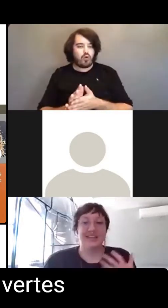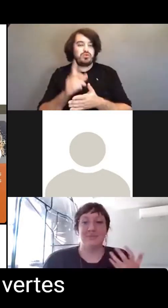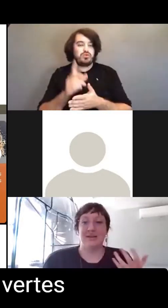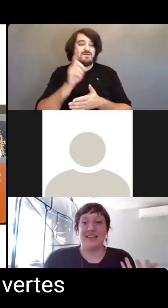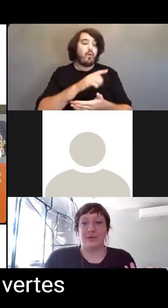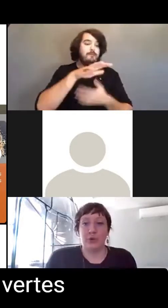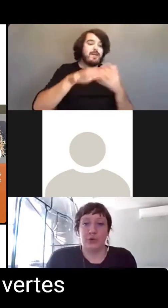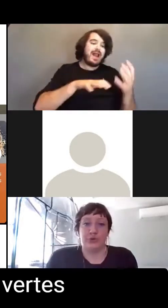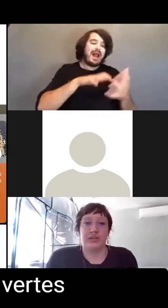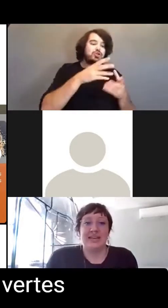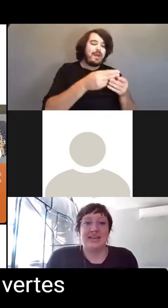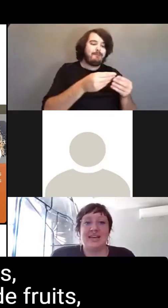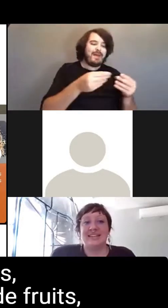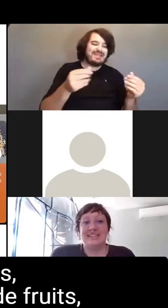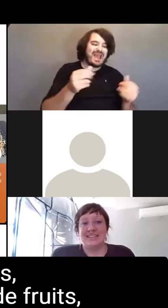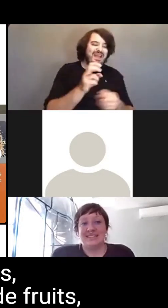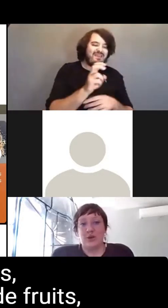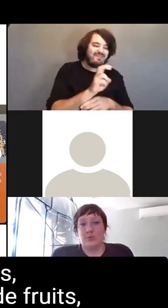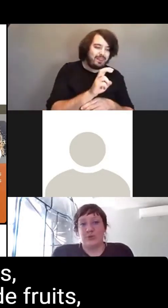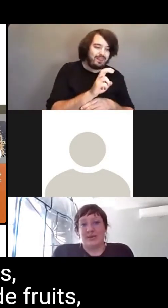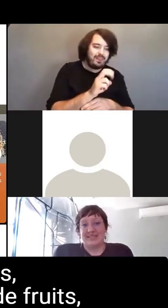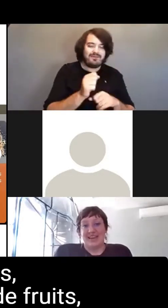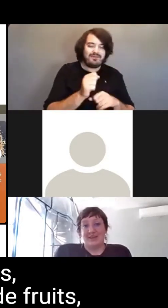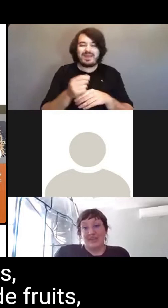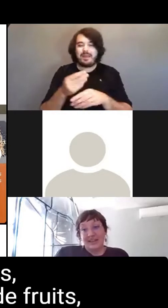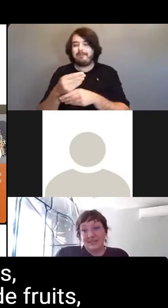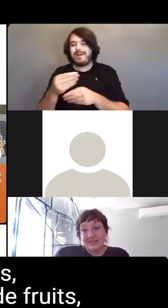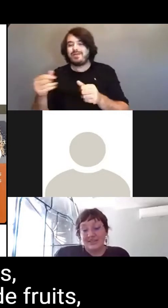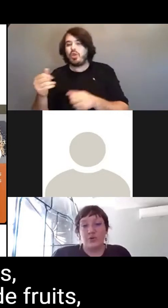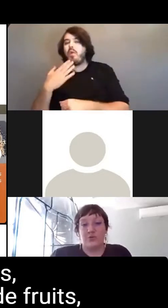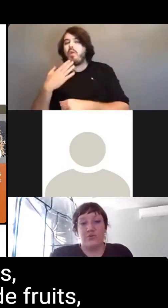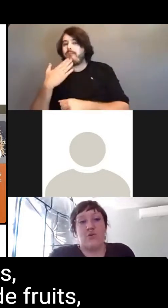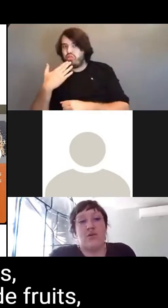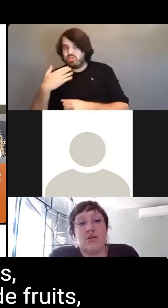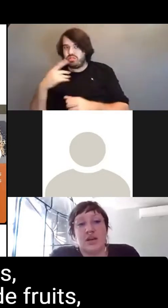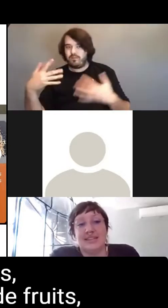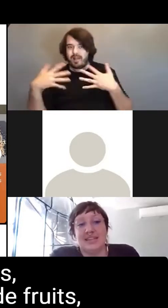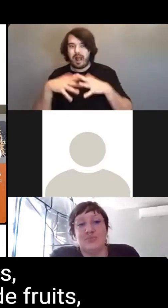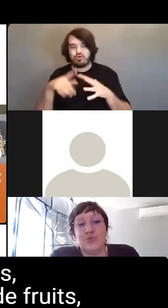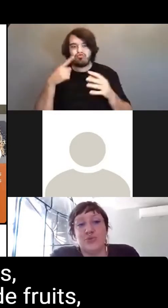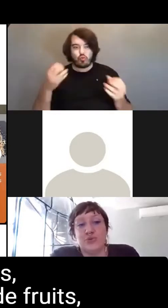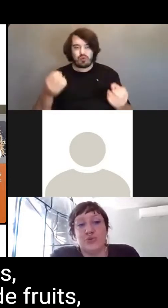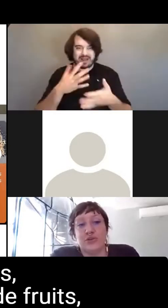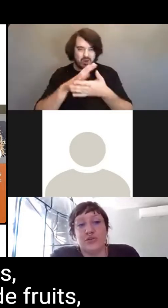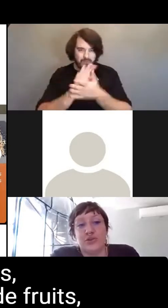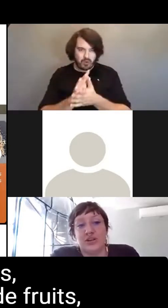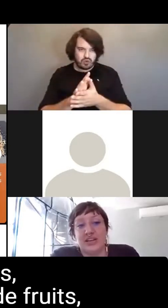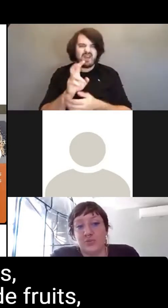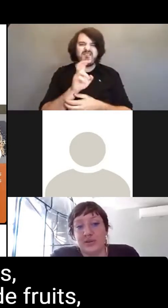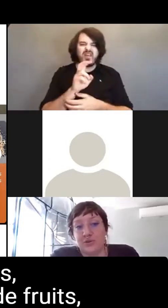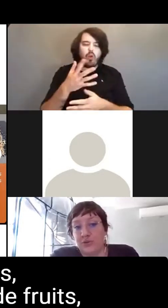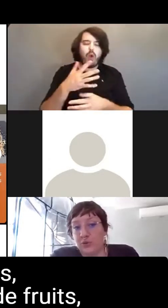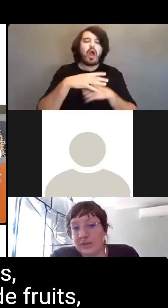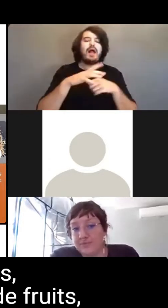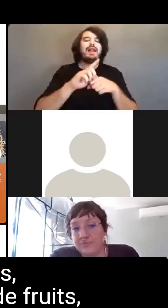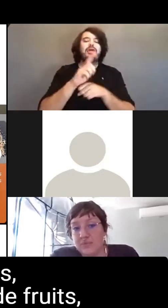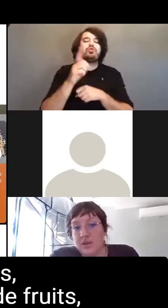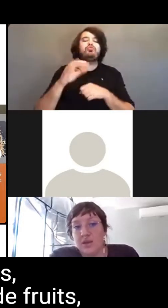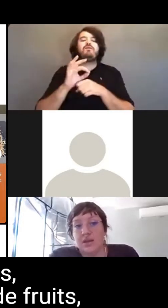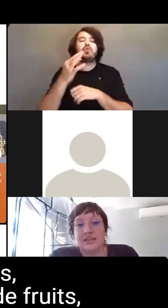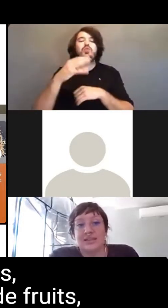vertes et des matières brunes. Des exemples de matières vertes, on va voir des plures de légumes et de